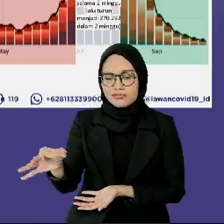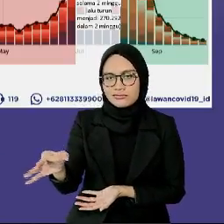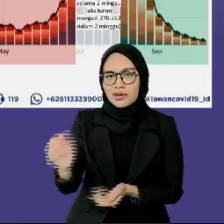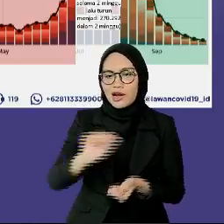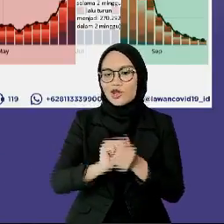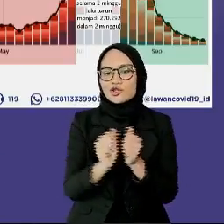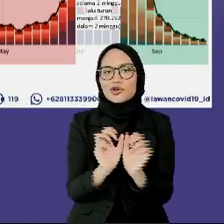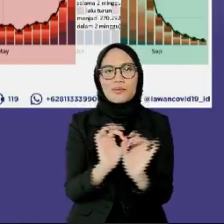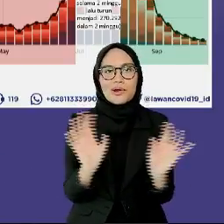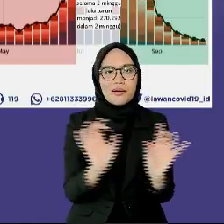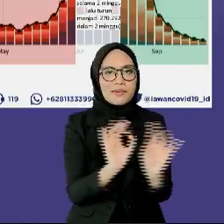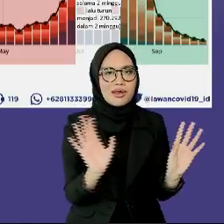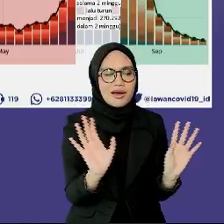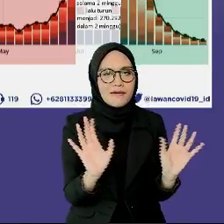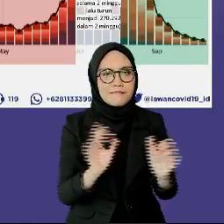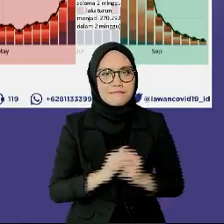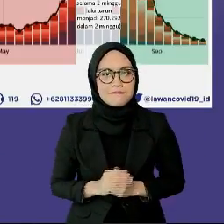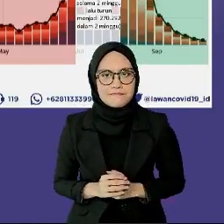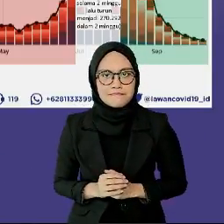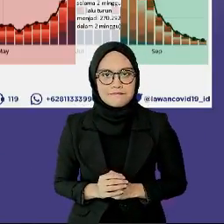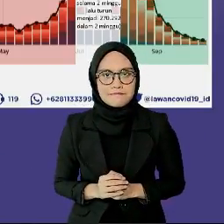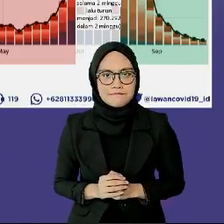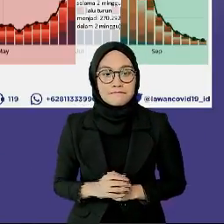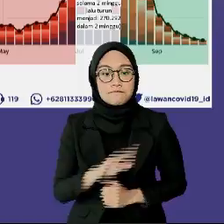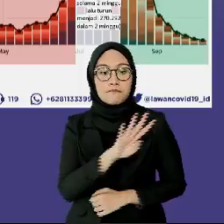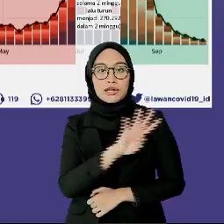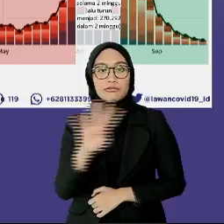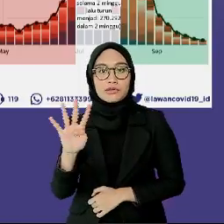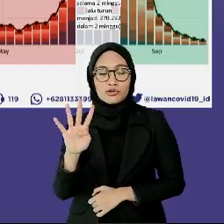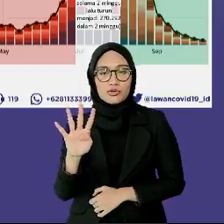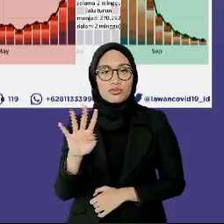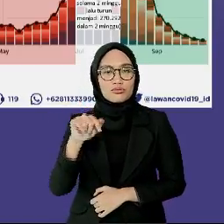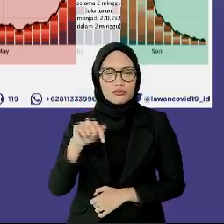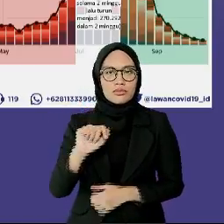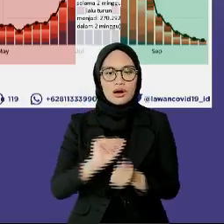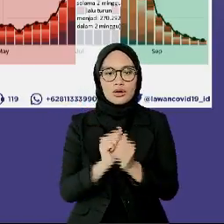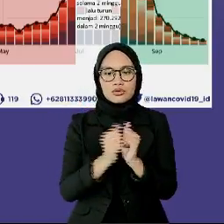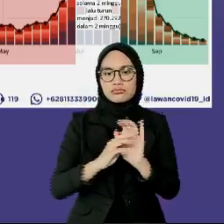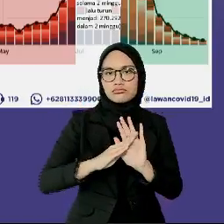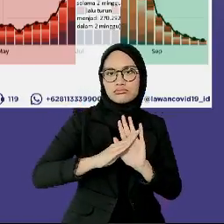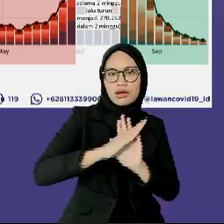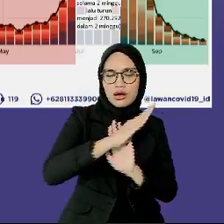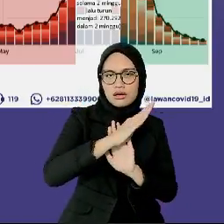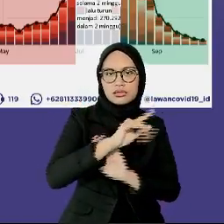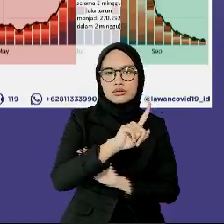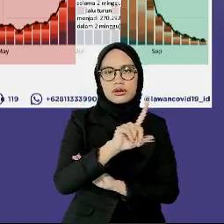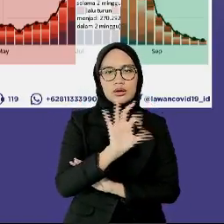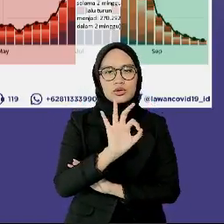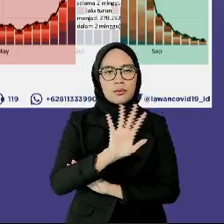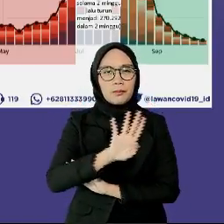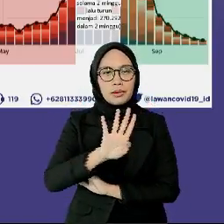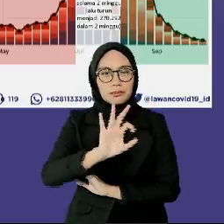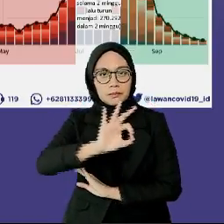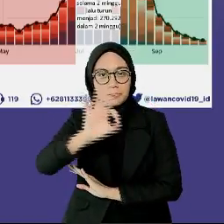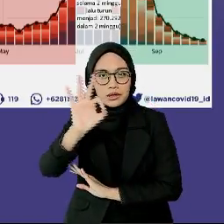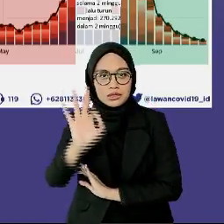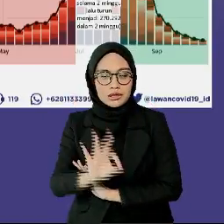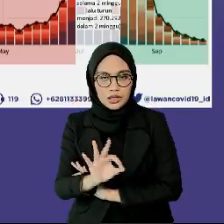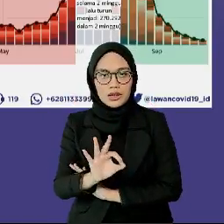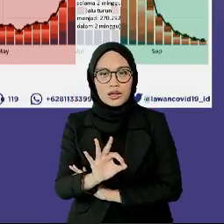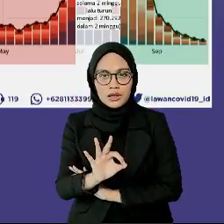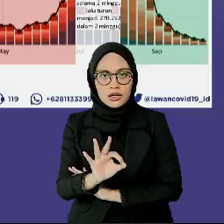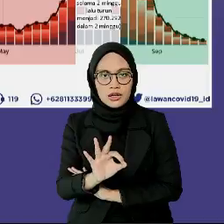terbesar. Hasilnya, dalam 4 minggu, kasus sempat meningkat 104% dan mencapai puncak